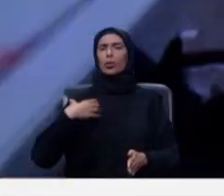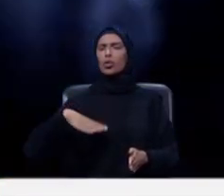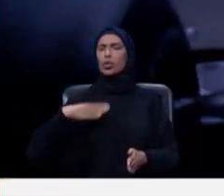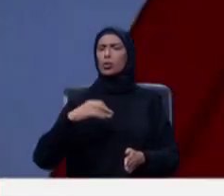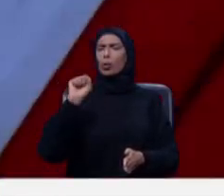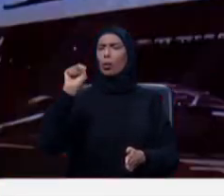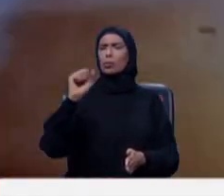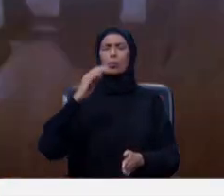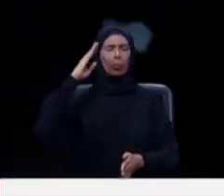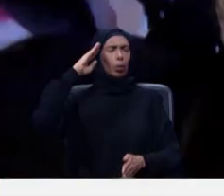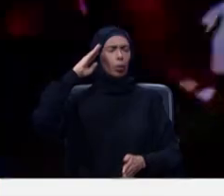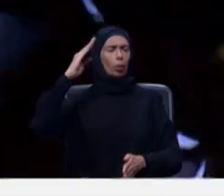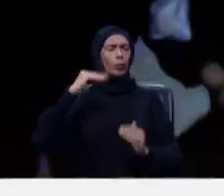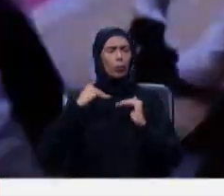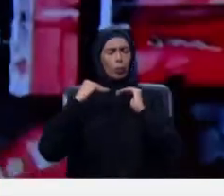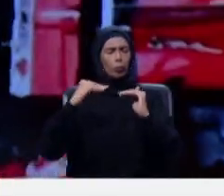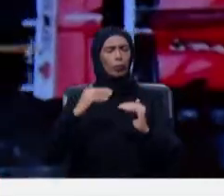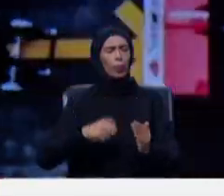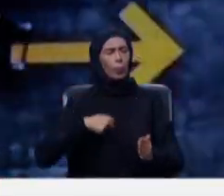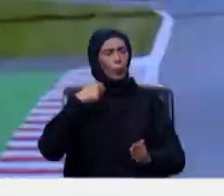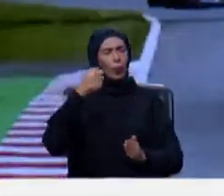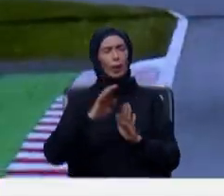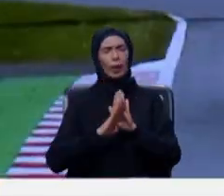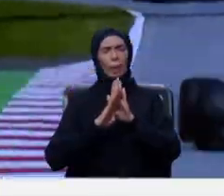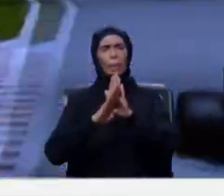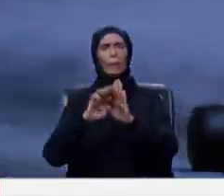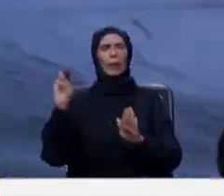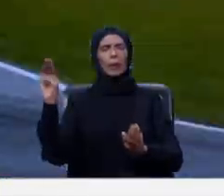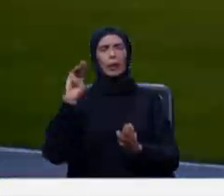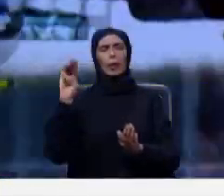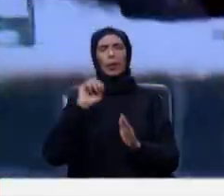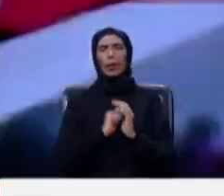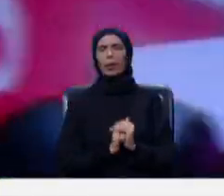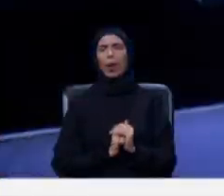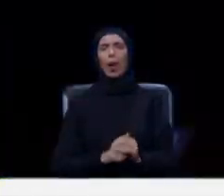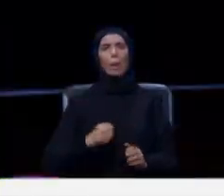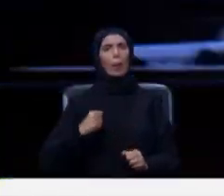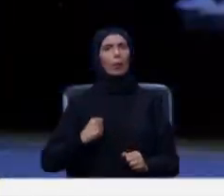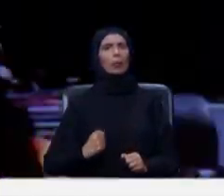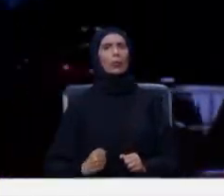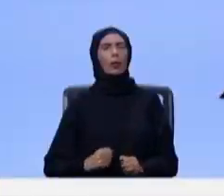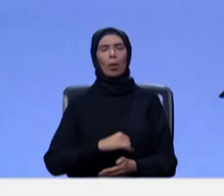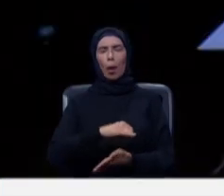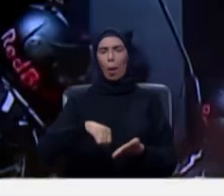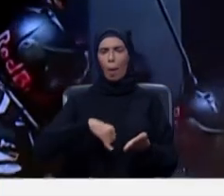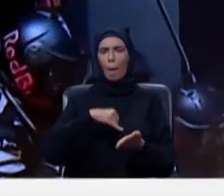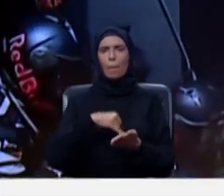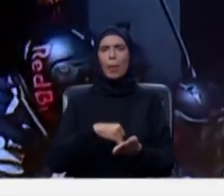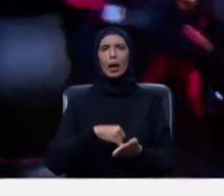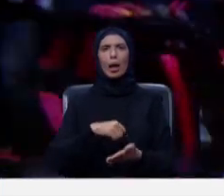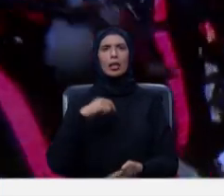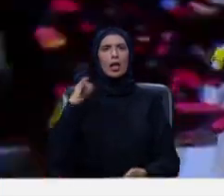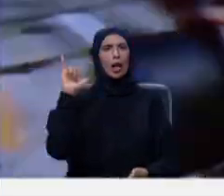الزيارة وحرص سموه على تقديم كامل الدعم للشركة، مشيرة إلى أن مملكة البحرين مركزا إقليميا في الشرق